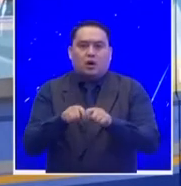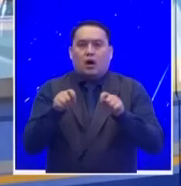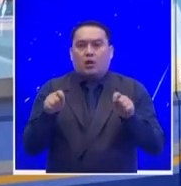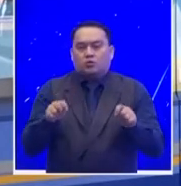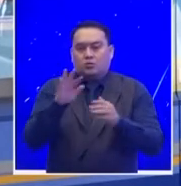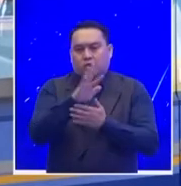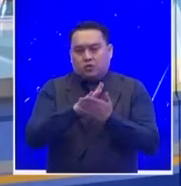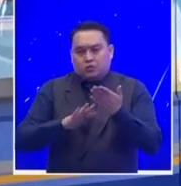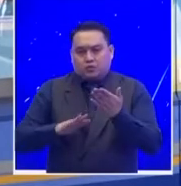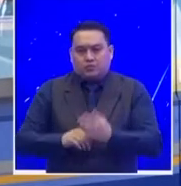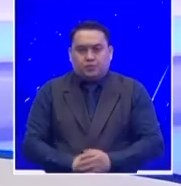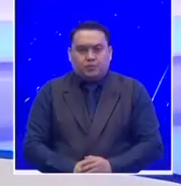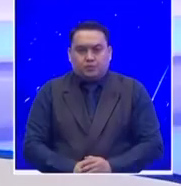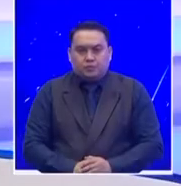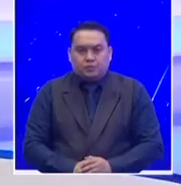оқуларын жалғастыруда.